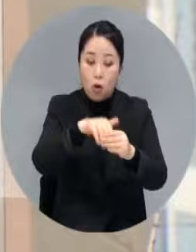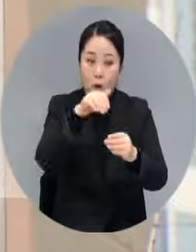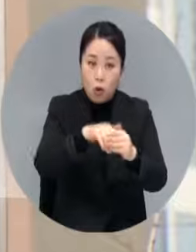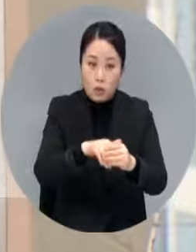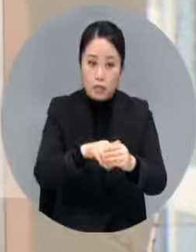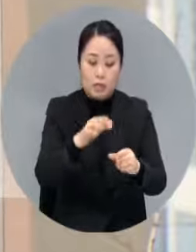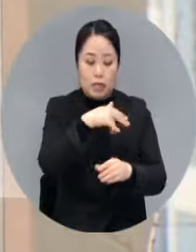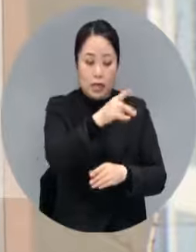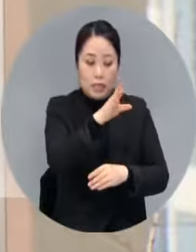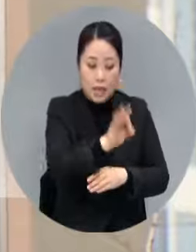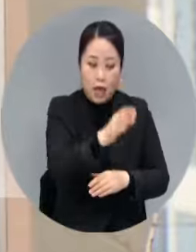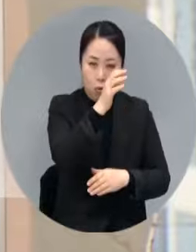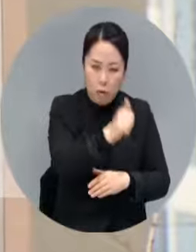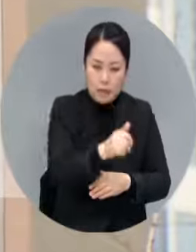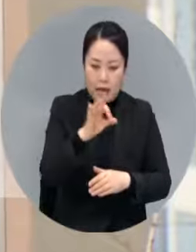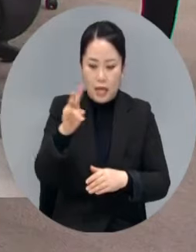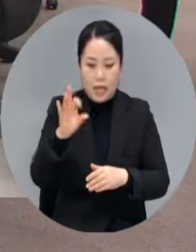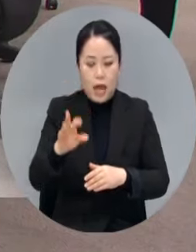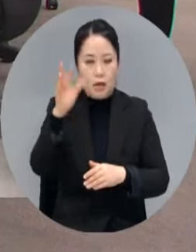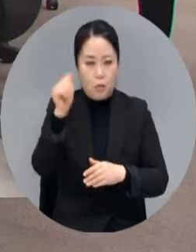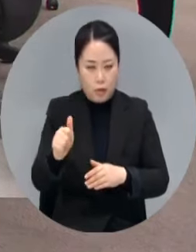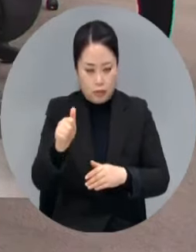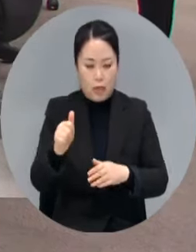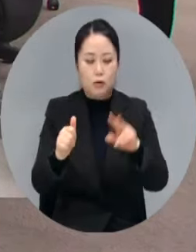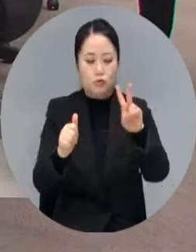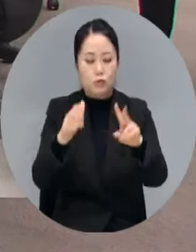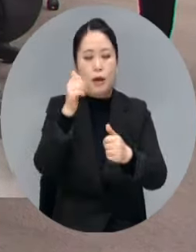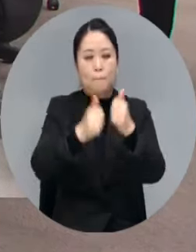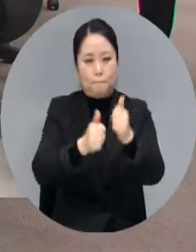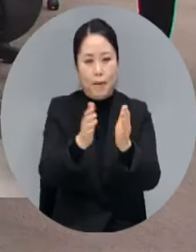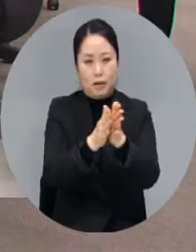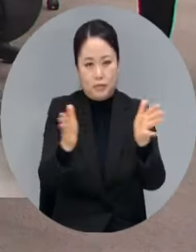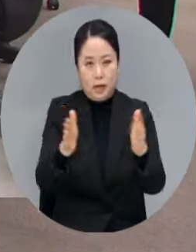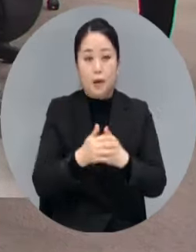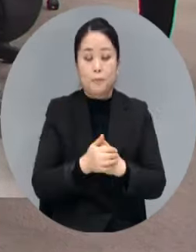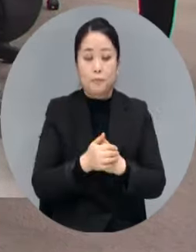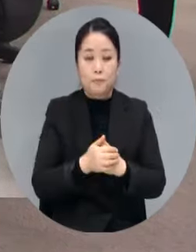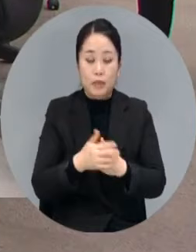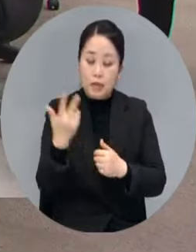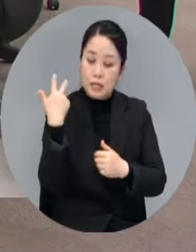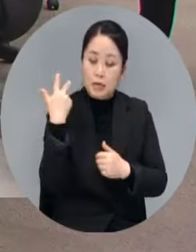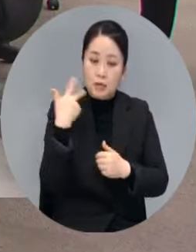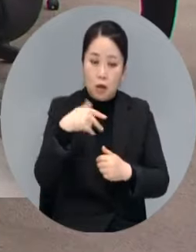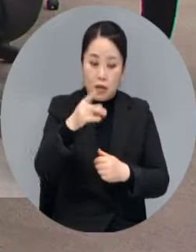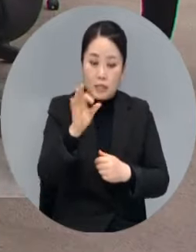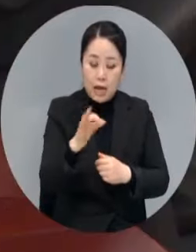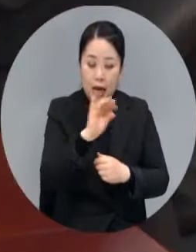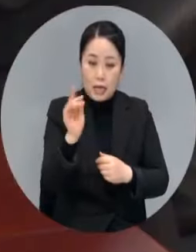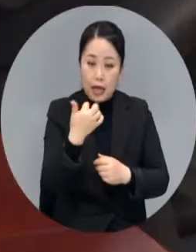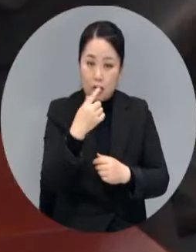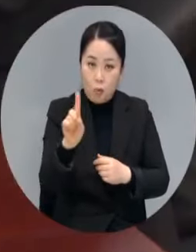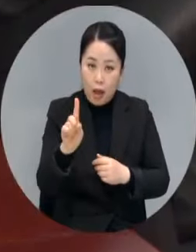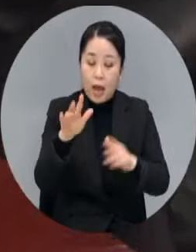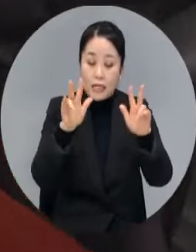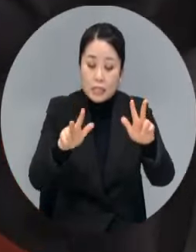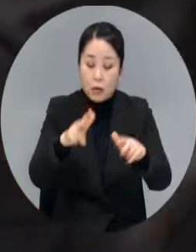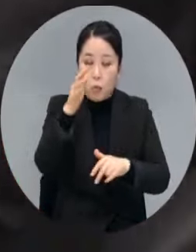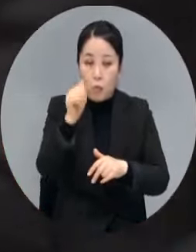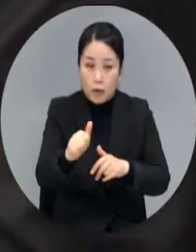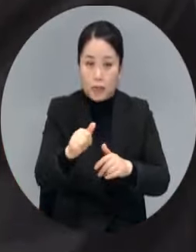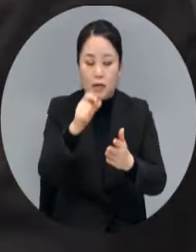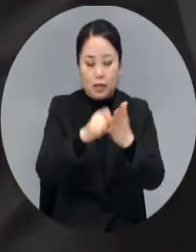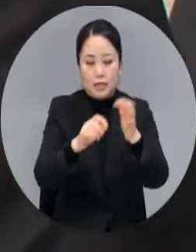간의 2파전 구도가 됐습니다. 이에 앞서 지난주 장인화 현 상임회장은 기자회견을 열고